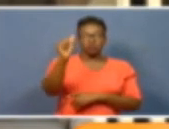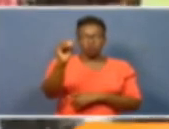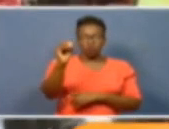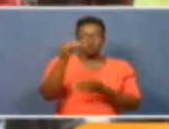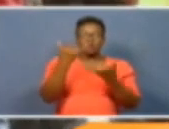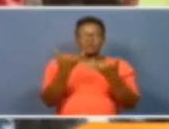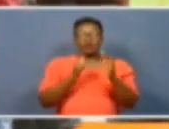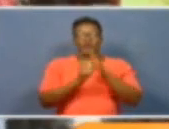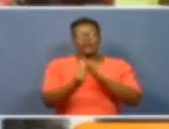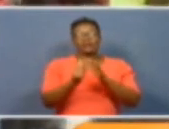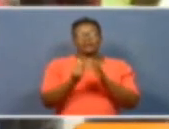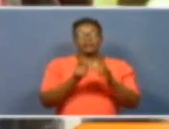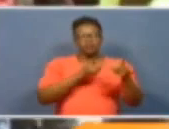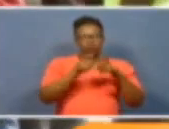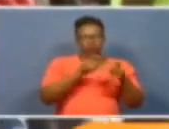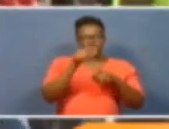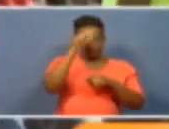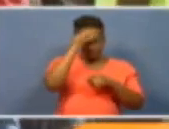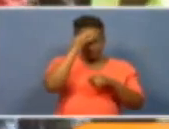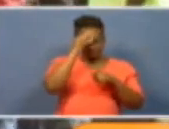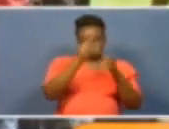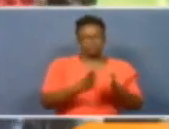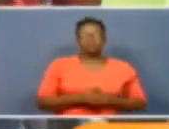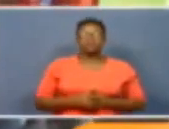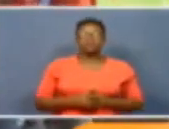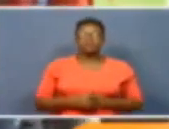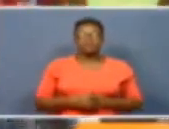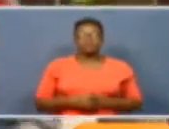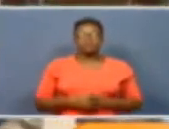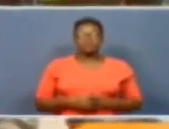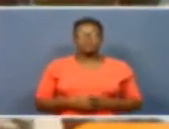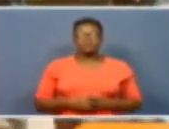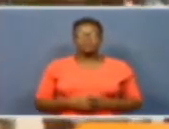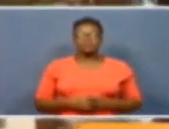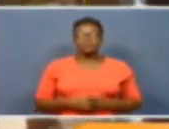kaunti. Gatete Njoroge, Runinga ya Citizen.